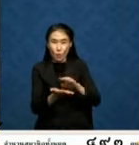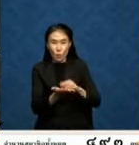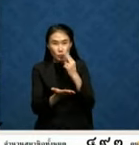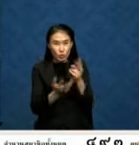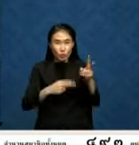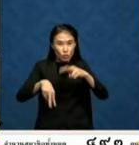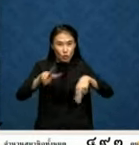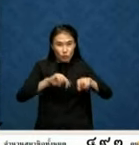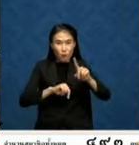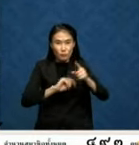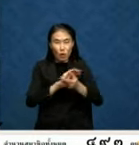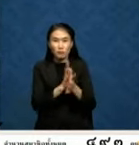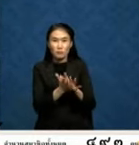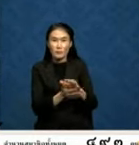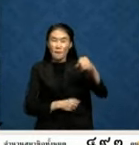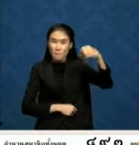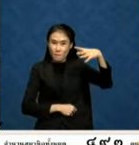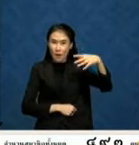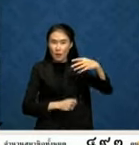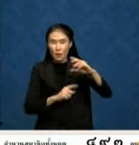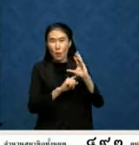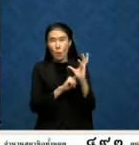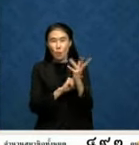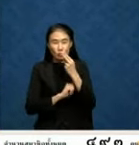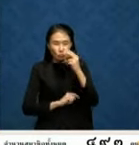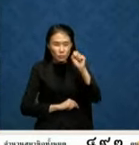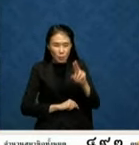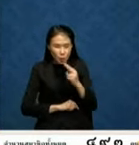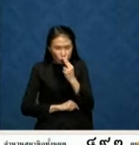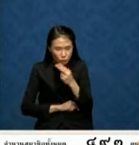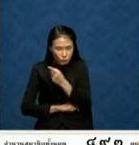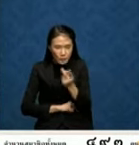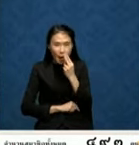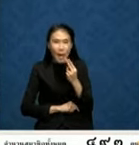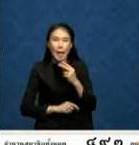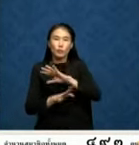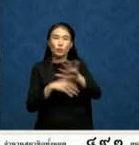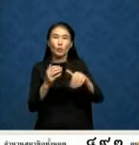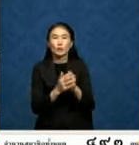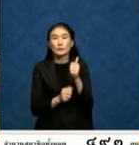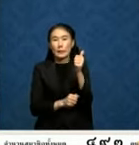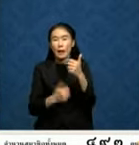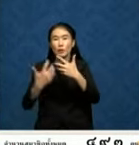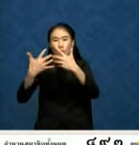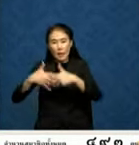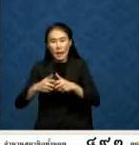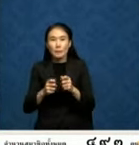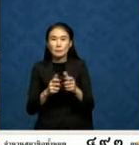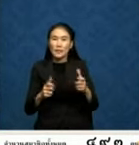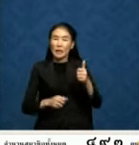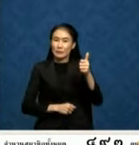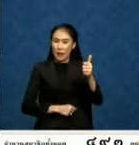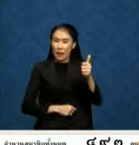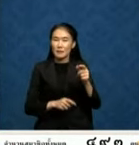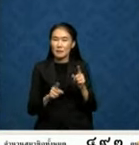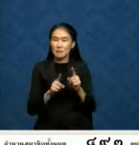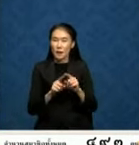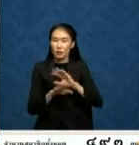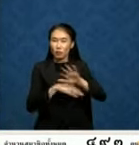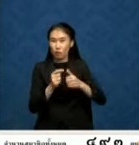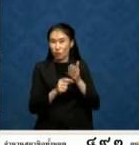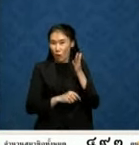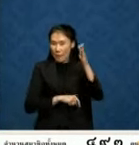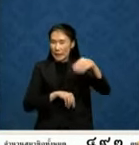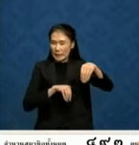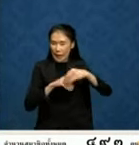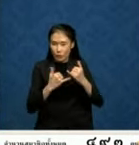ให้เกิดไฟฟ้าสำรองนะครับแล้วก็สามารถที่จะตอบโจทย์นะครับภาคอุตสาหกรรมขนาดใหญ่ที่จะเข้ามาในอนาค